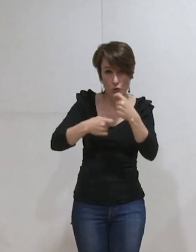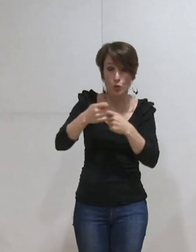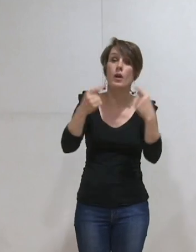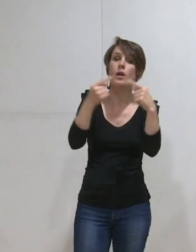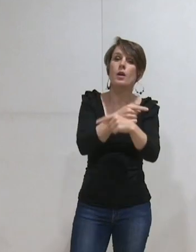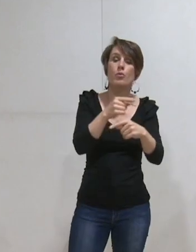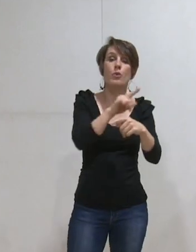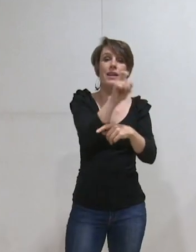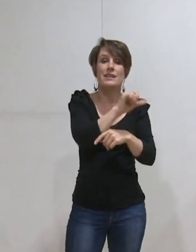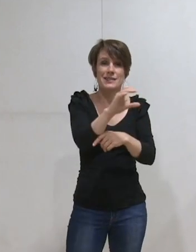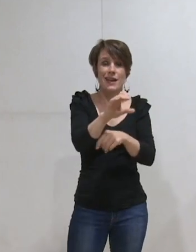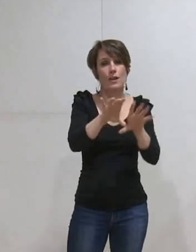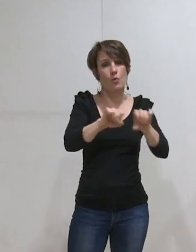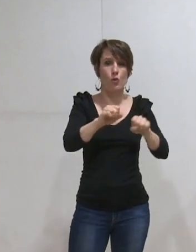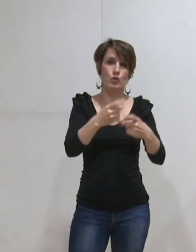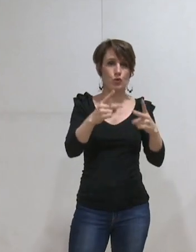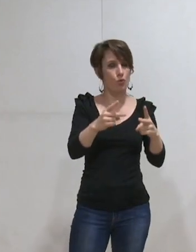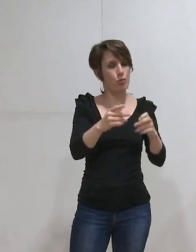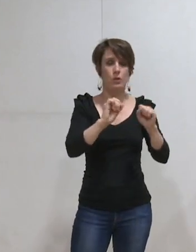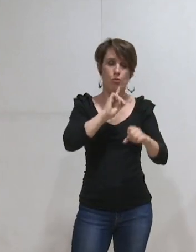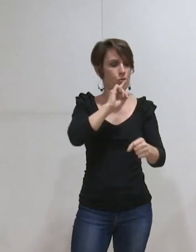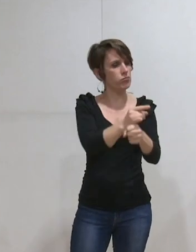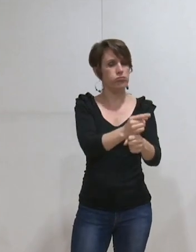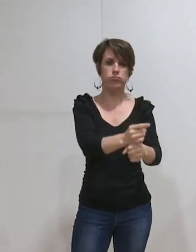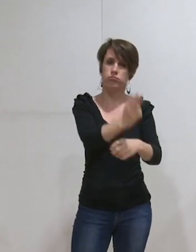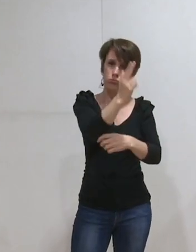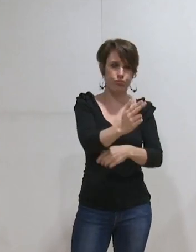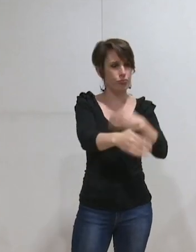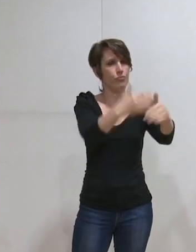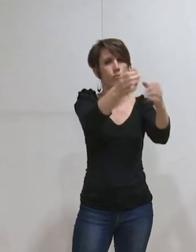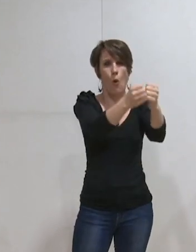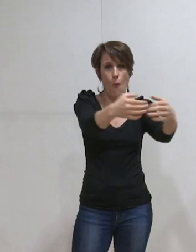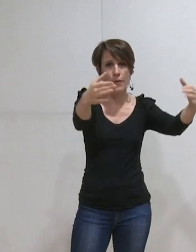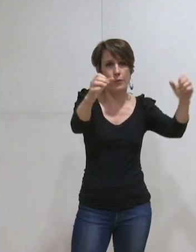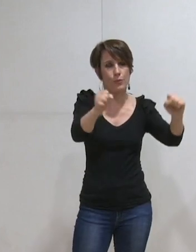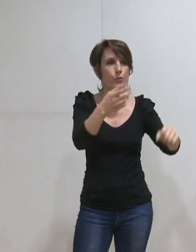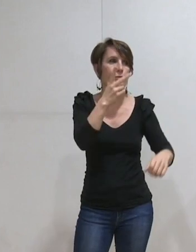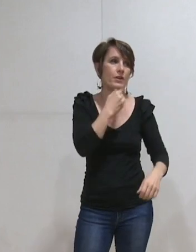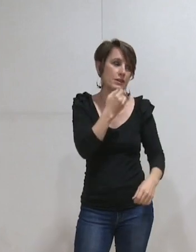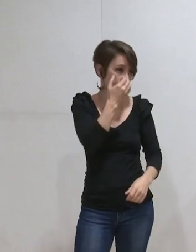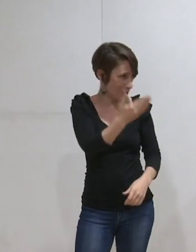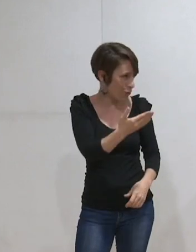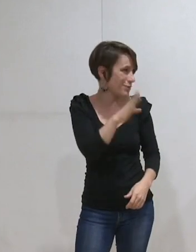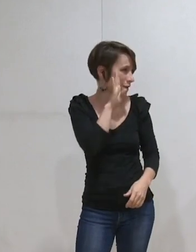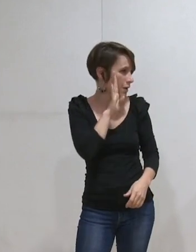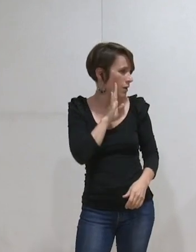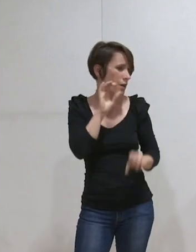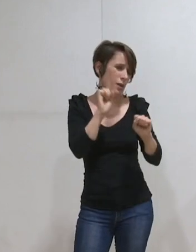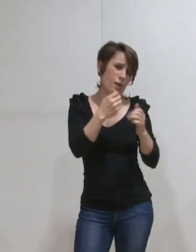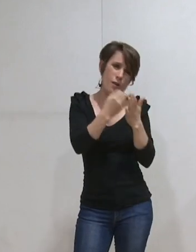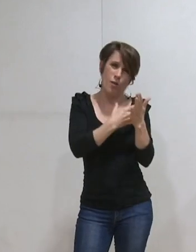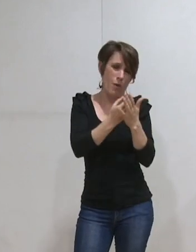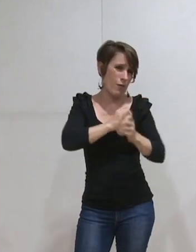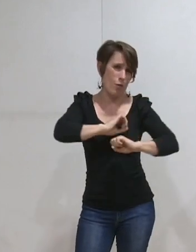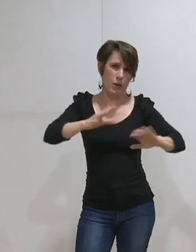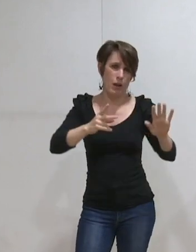Zac sousmaîrice publique permet d'afficher des objectifs volontaristes et c'est en ce sens que nous appelons de votre part à une clarification en